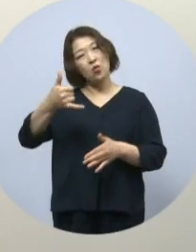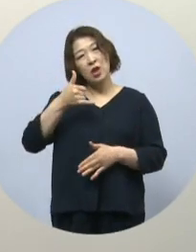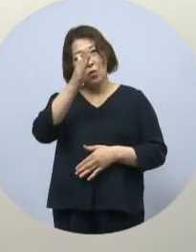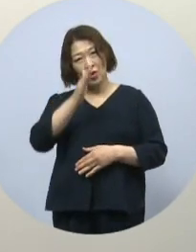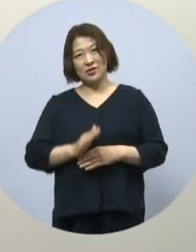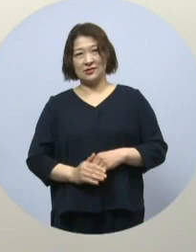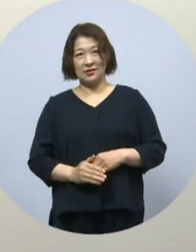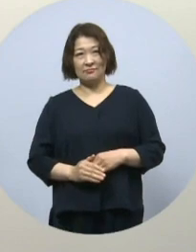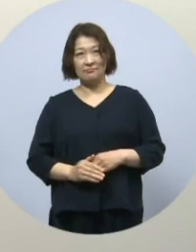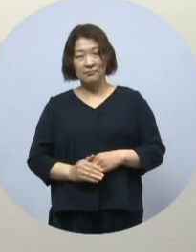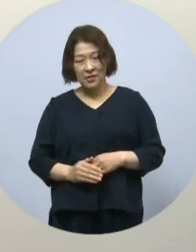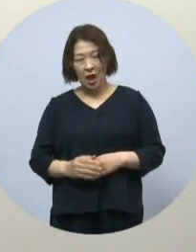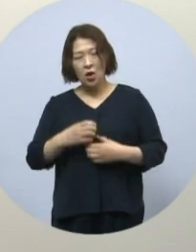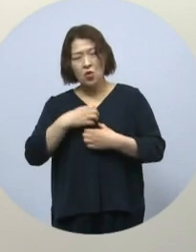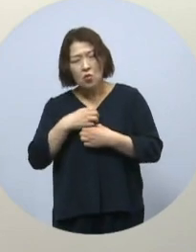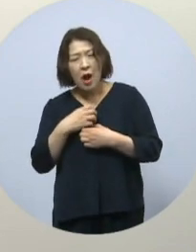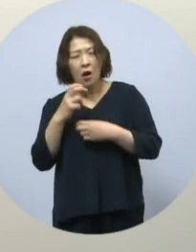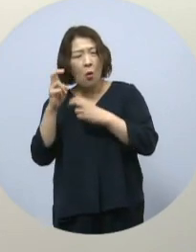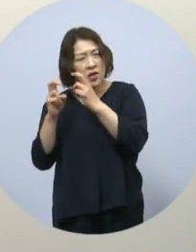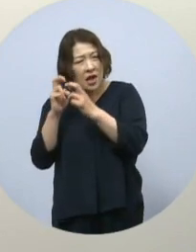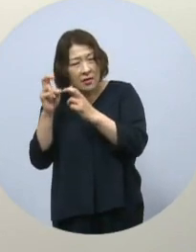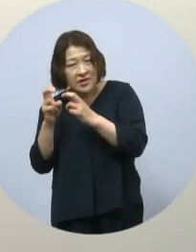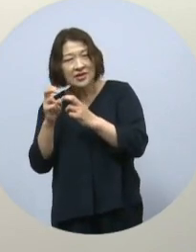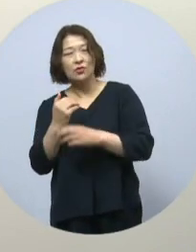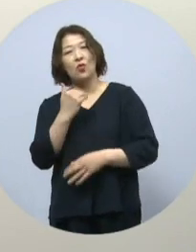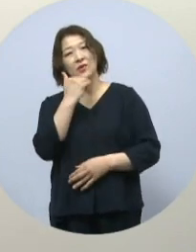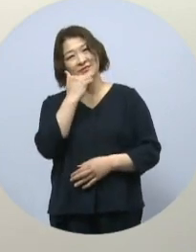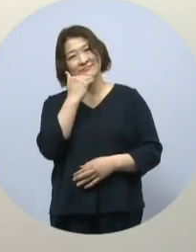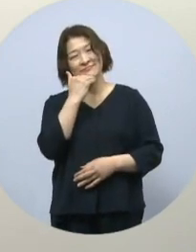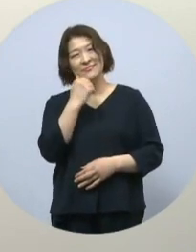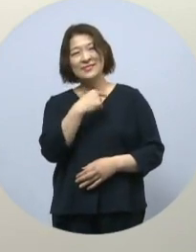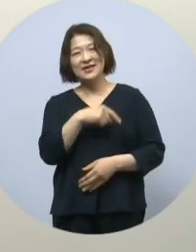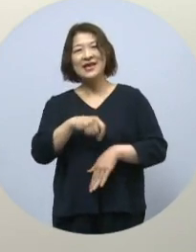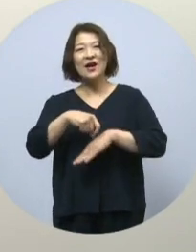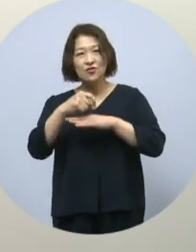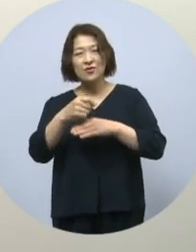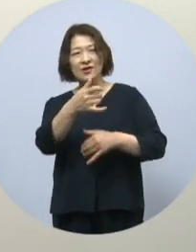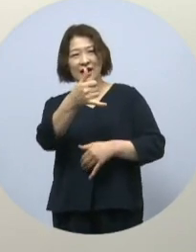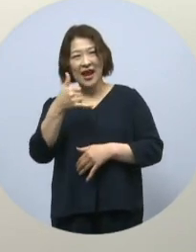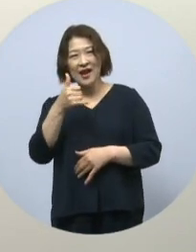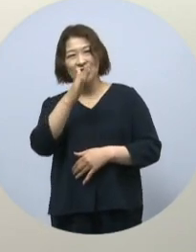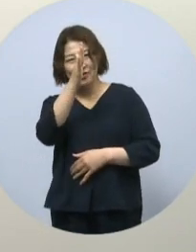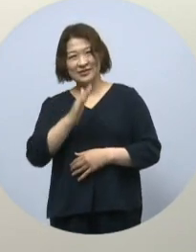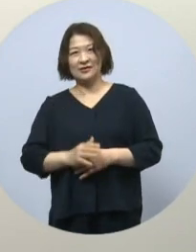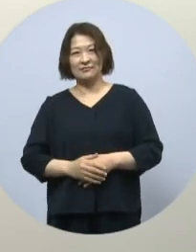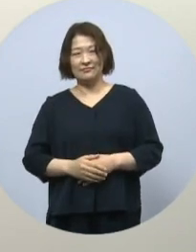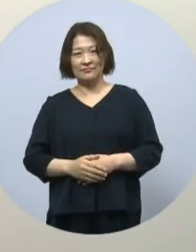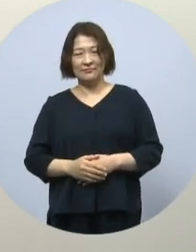や不安などのご相談をお待ちしています。お気軽にご連絡ください。